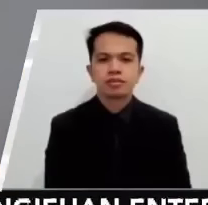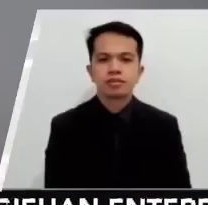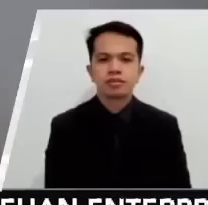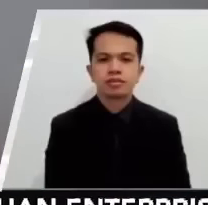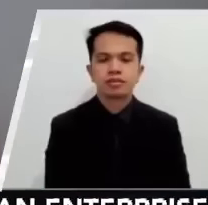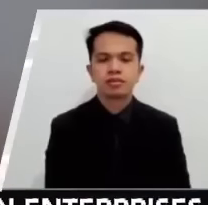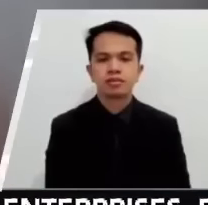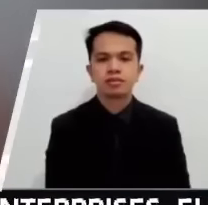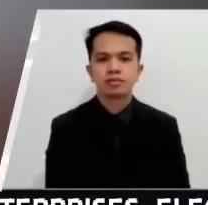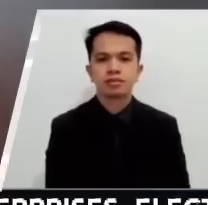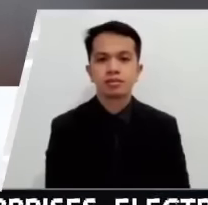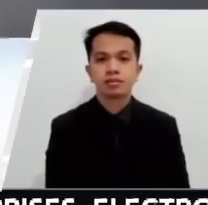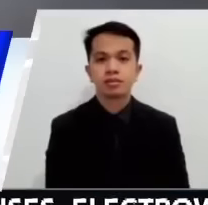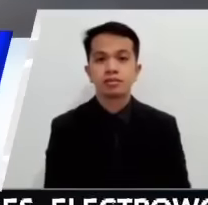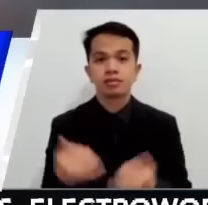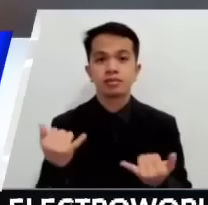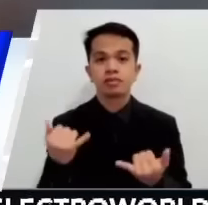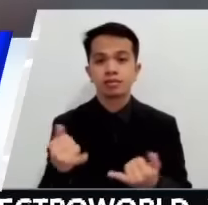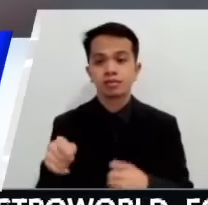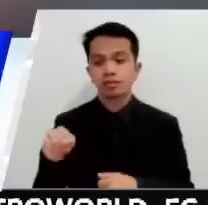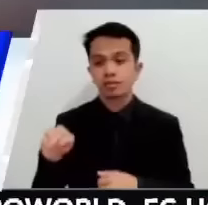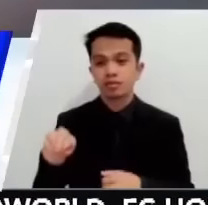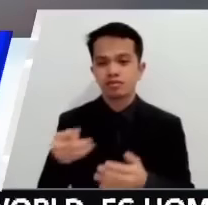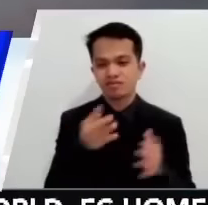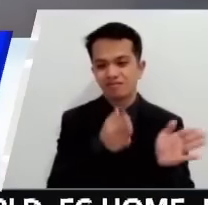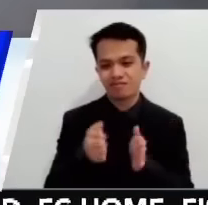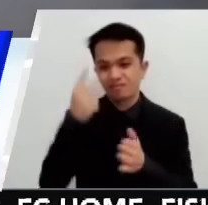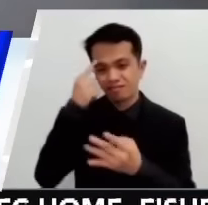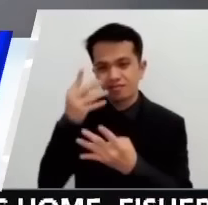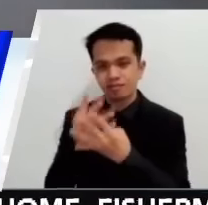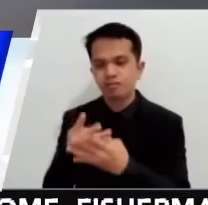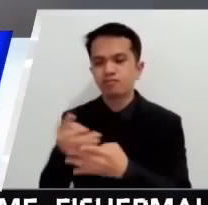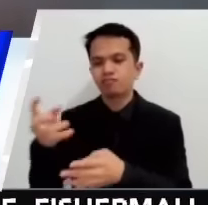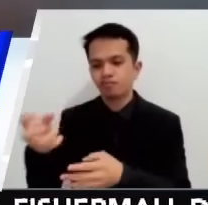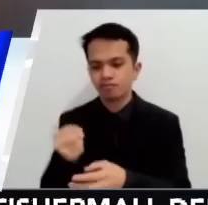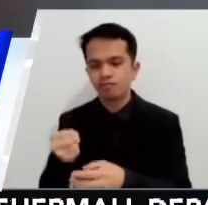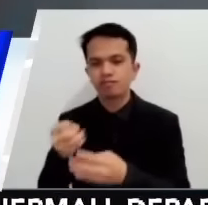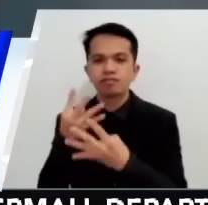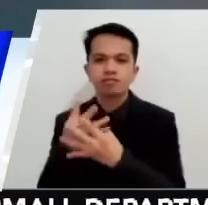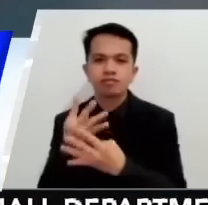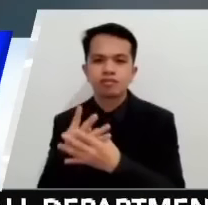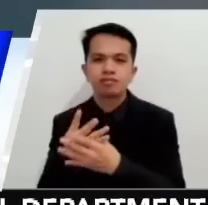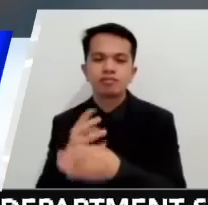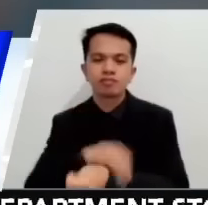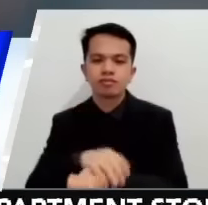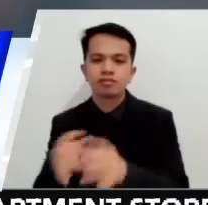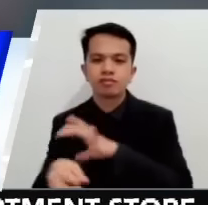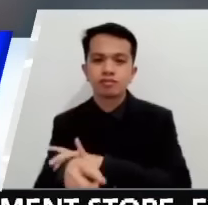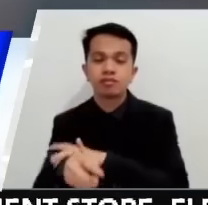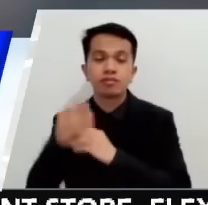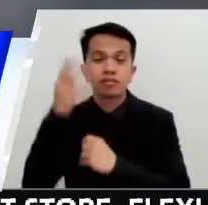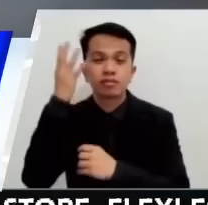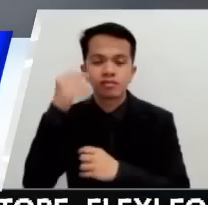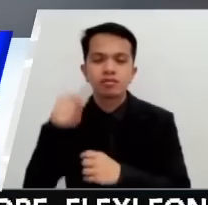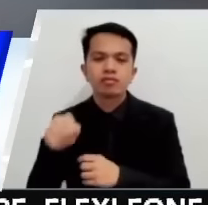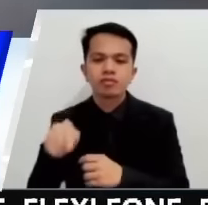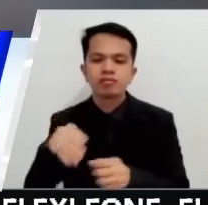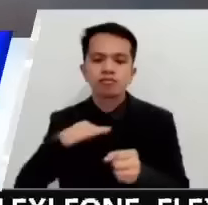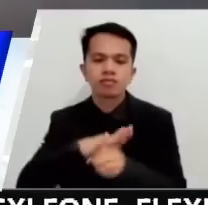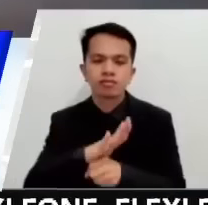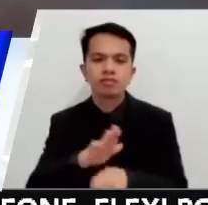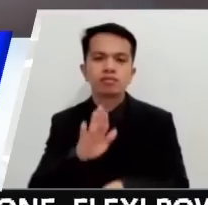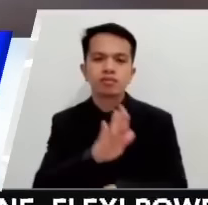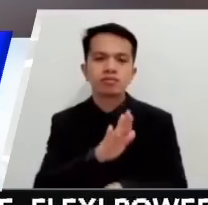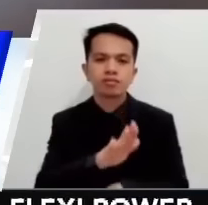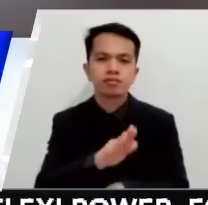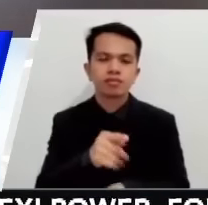Sa bisa ng arrest warrant, pinosasan ang 41-anyos na lalaking ito dahil sa panggagahasa umano sa dalawang menor de edad